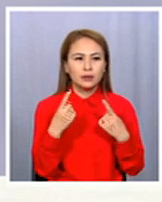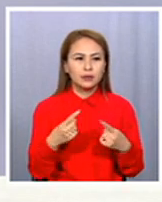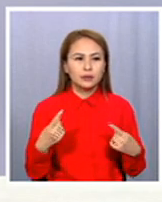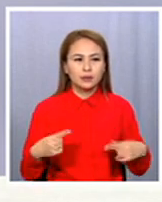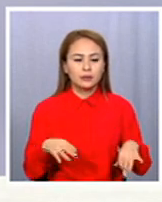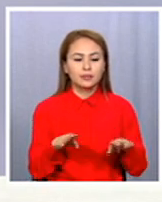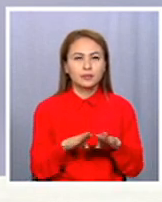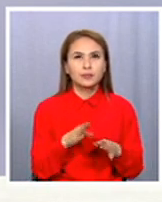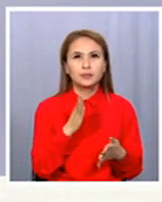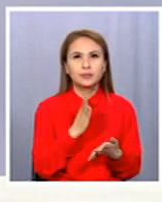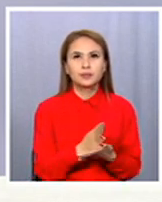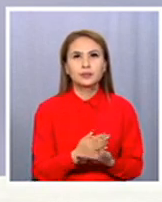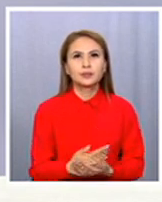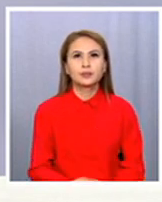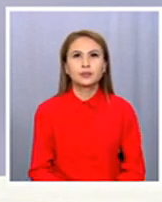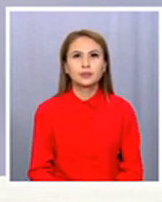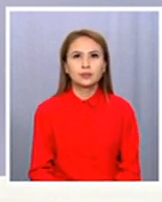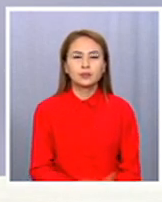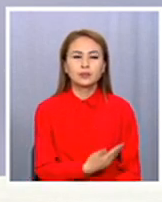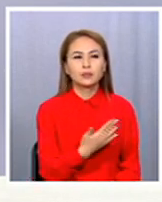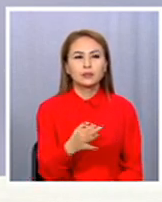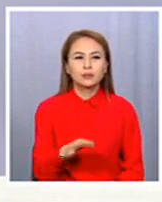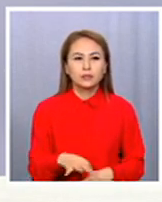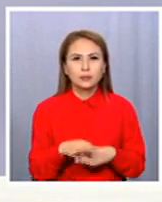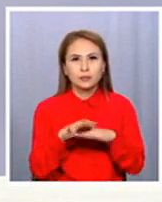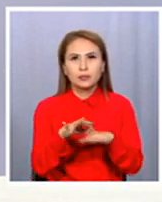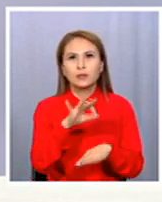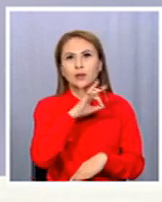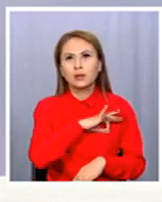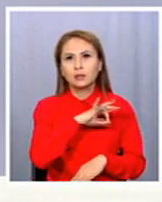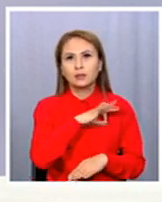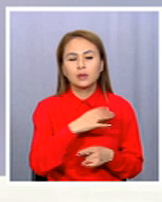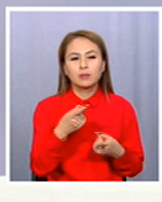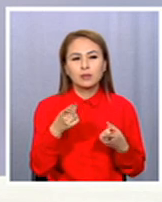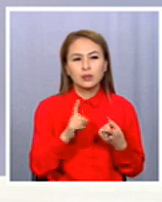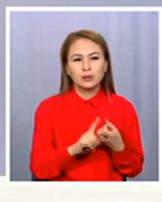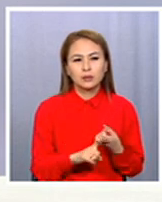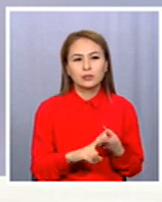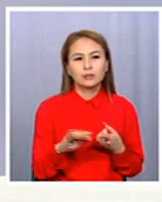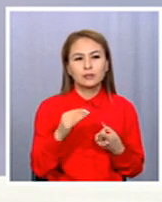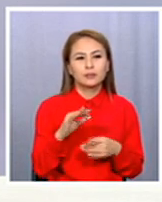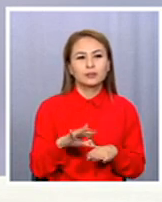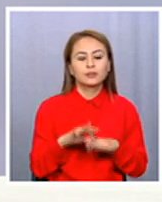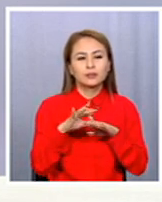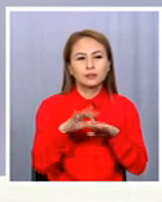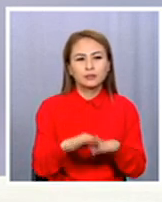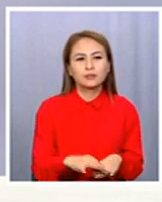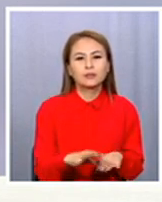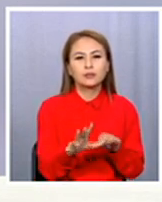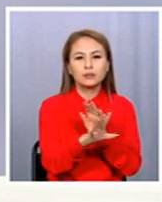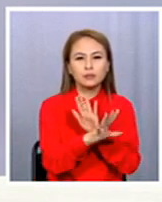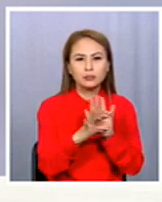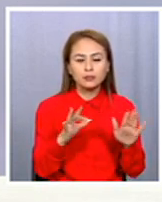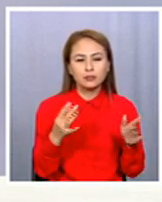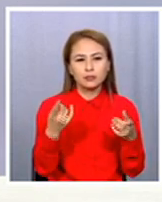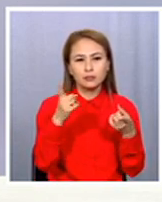бар. Олардың қолданылу тиімділігіне байланысты және қолданушының таңдауына байланысты